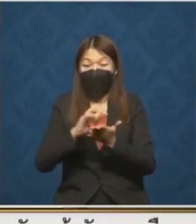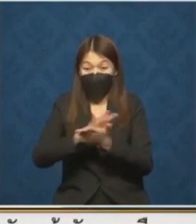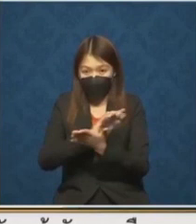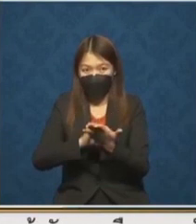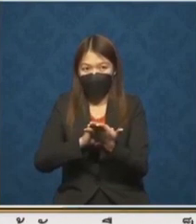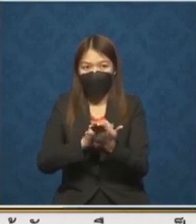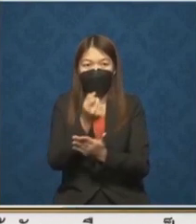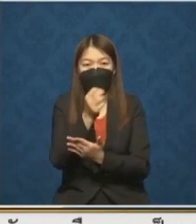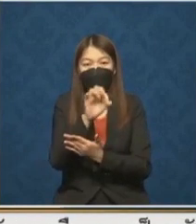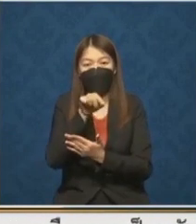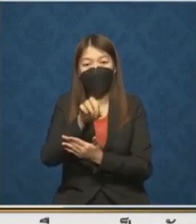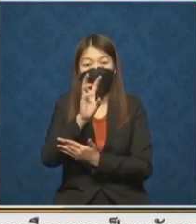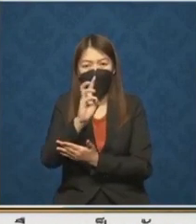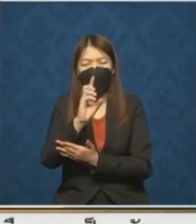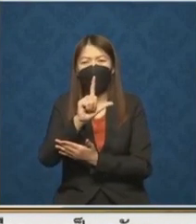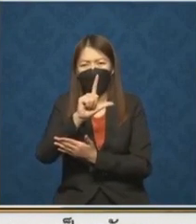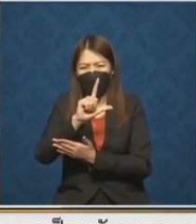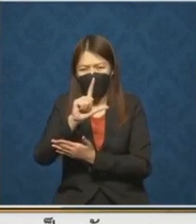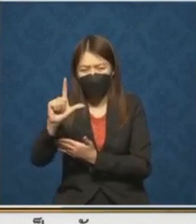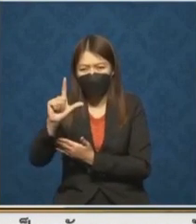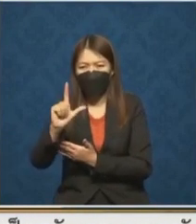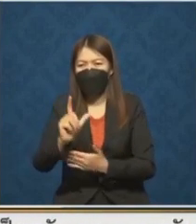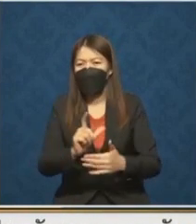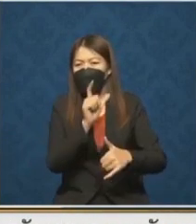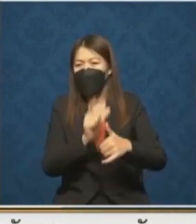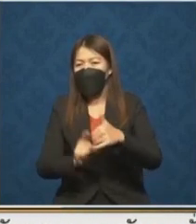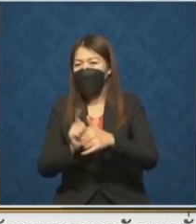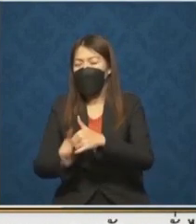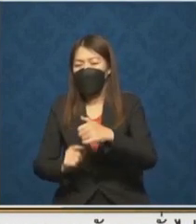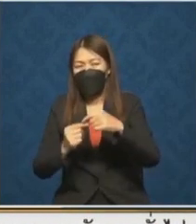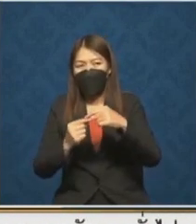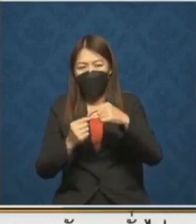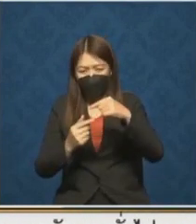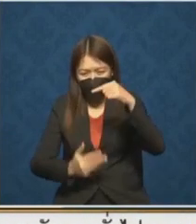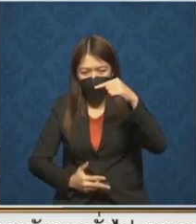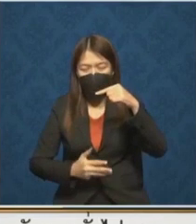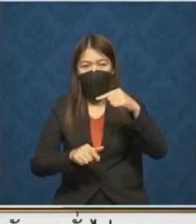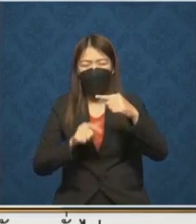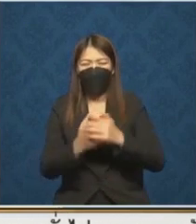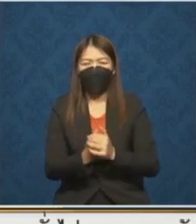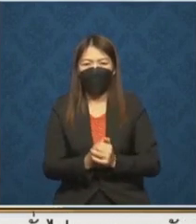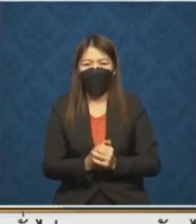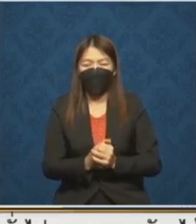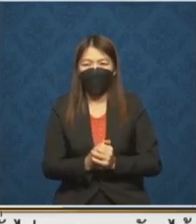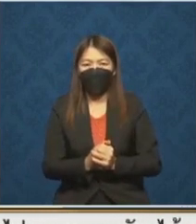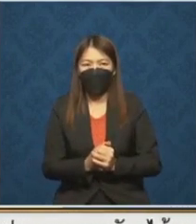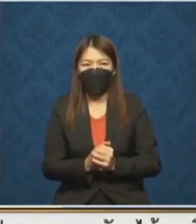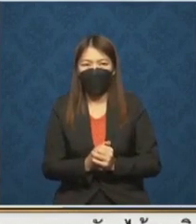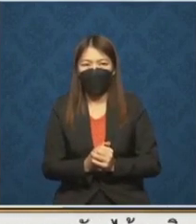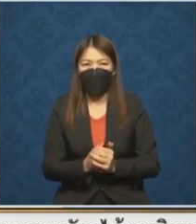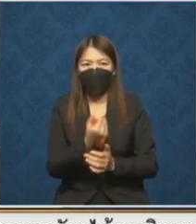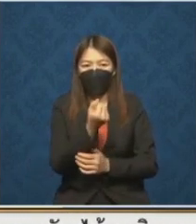6 ล้านชนตรล้านหายแต่ประกษว่าประมาณ14.